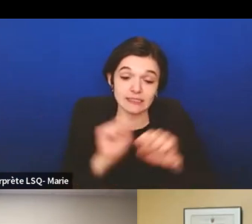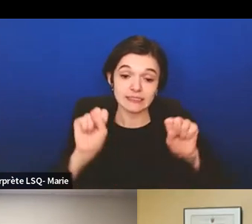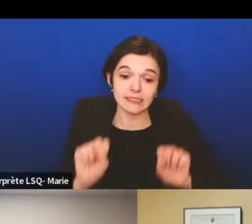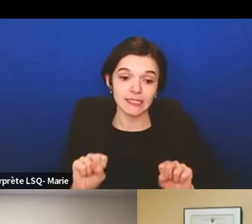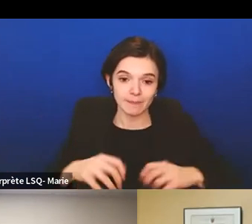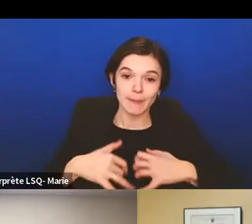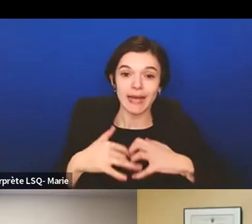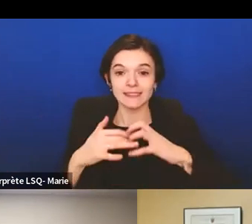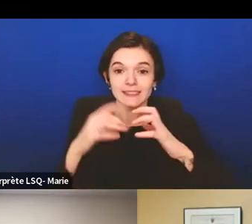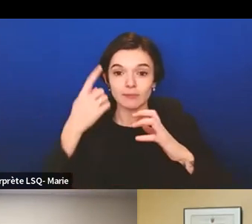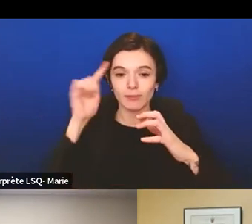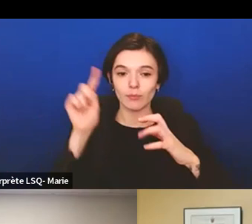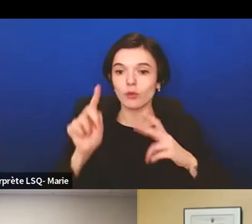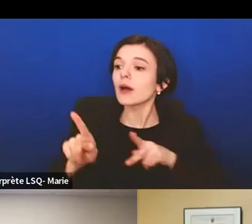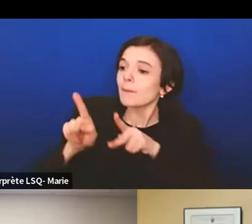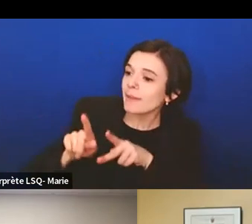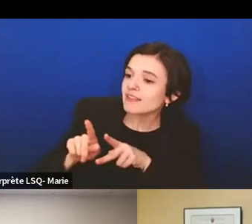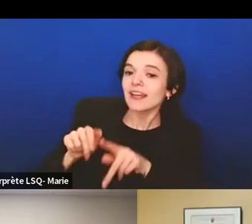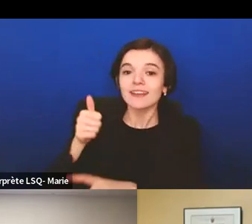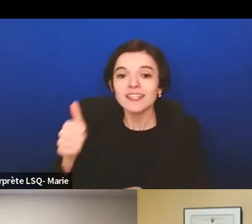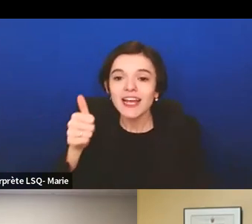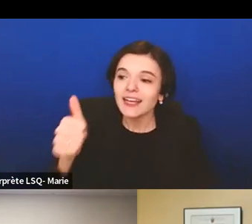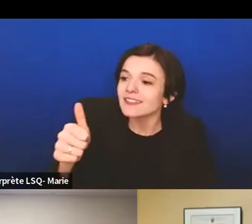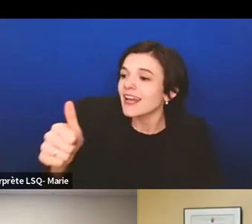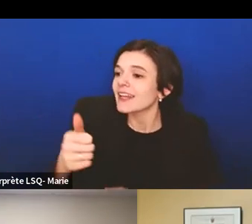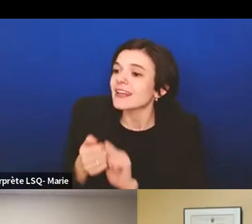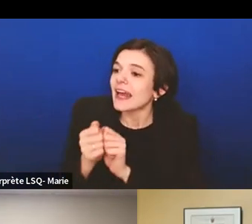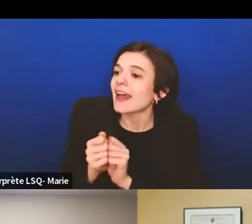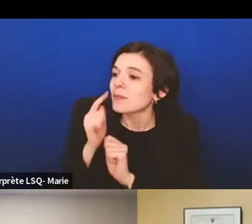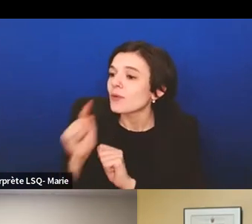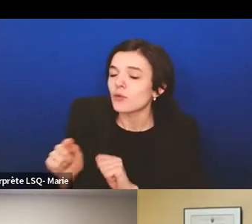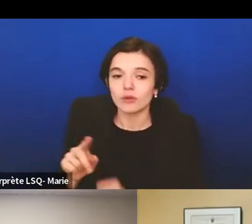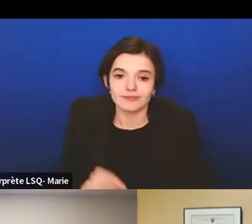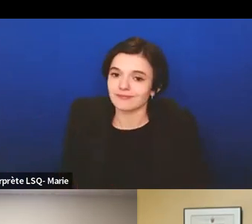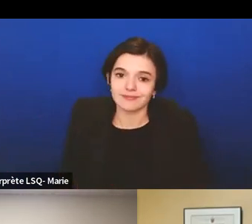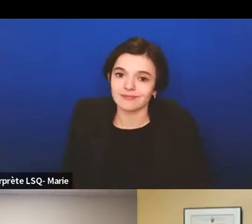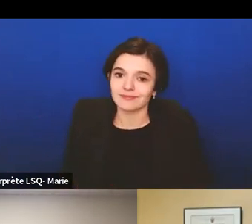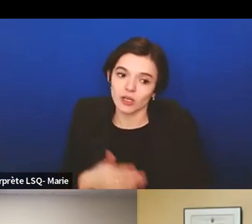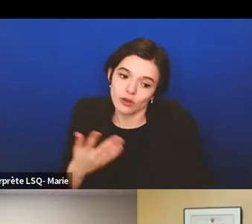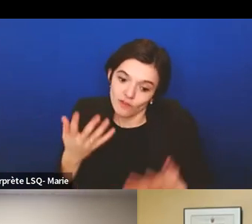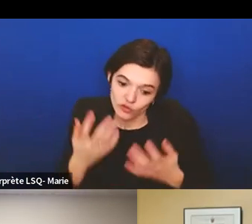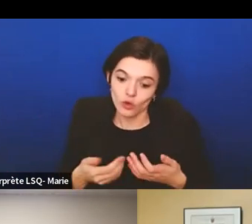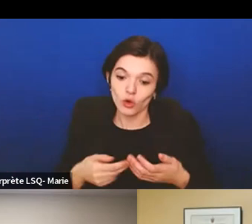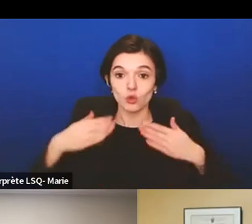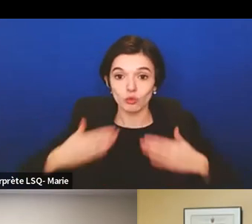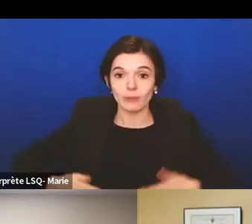Et on s'attend à ce que les êtres humains s'adaptent au système plutôt que le système s'adapte aux êtres humains,